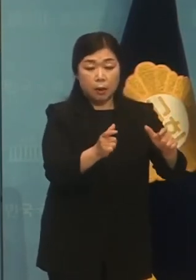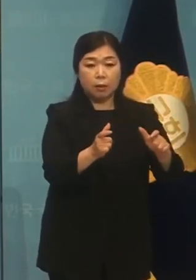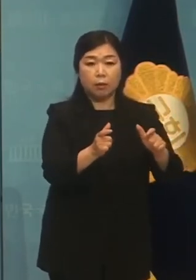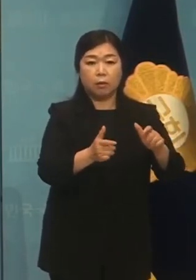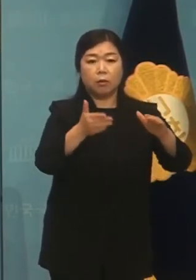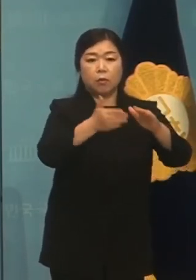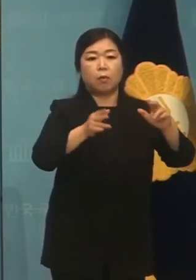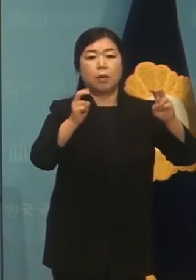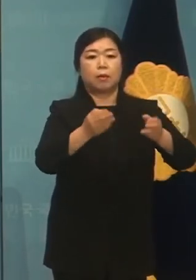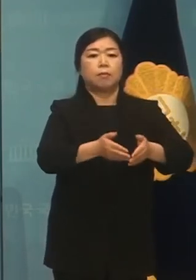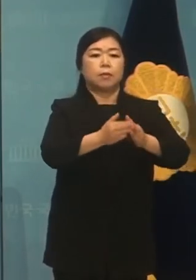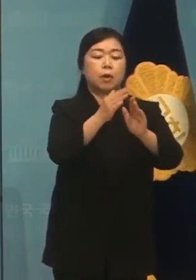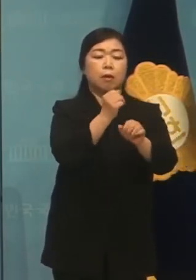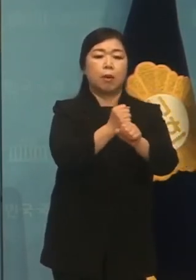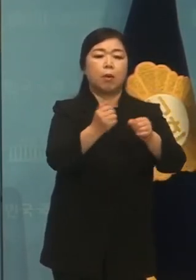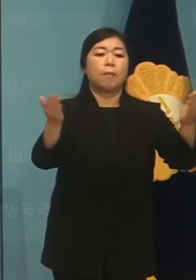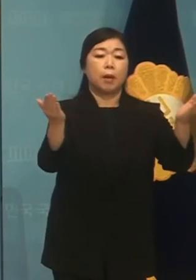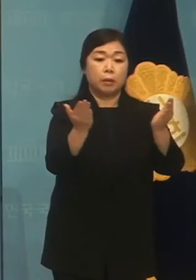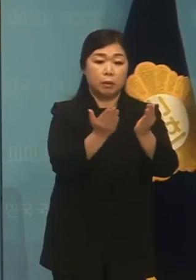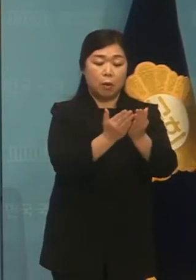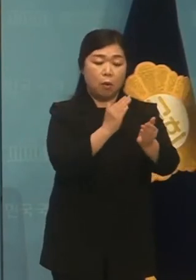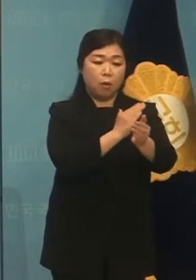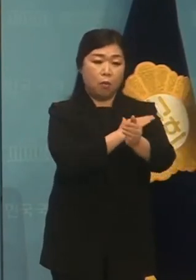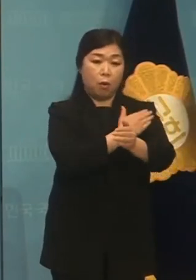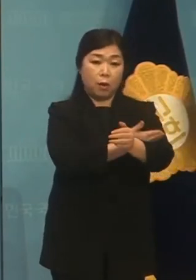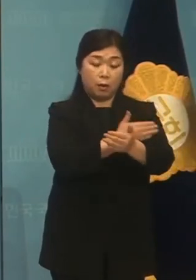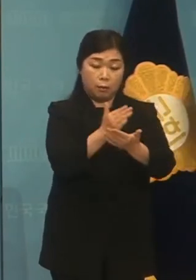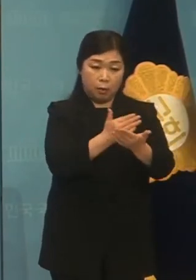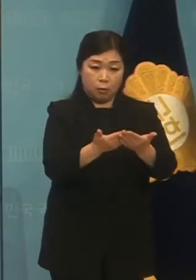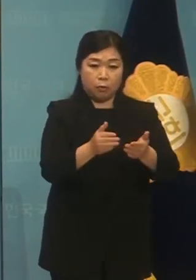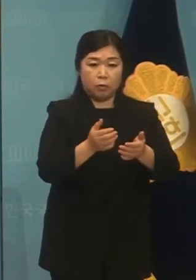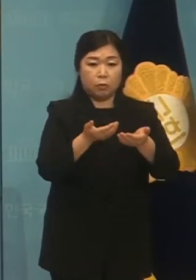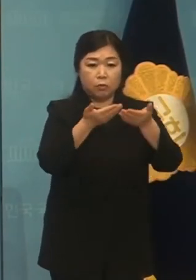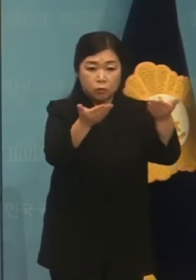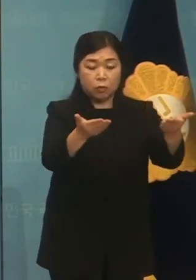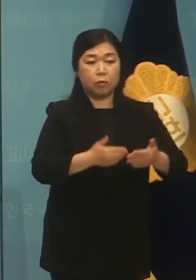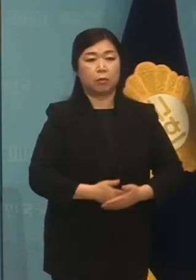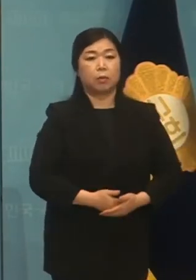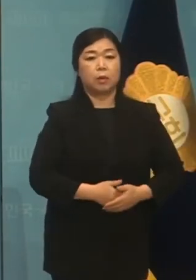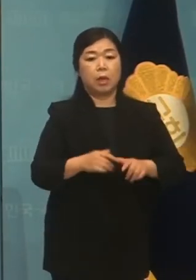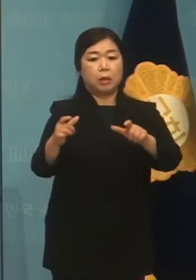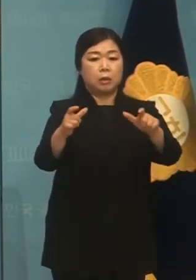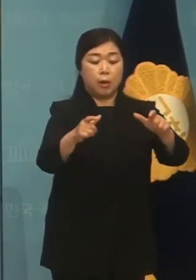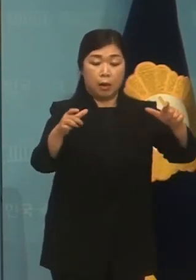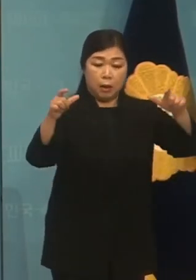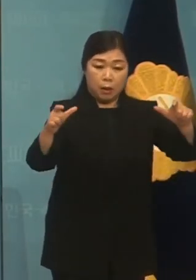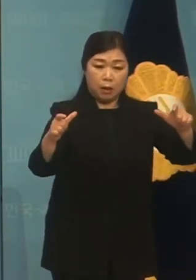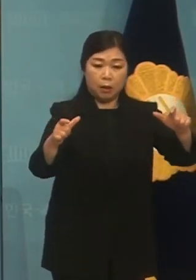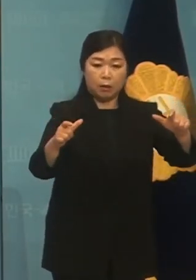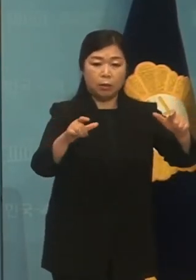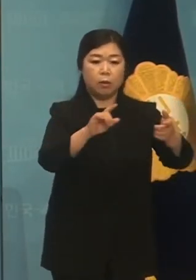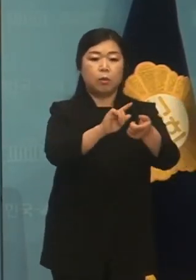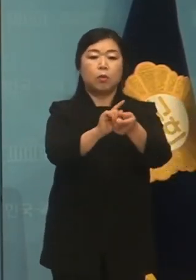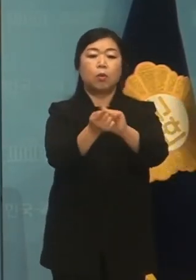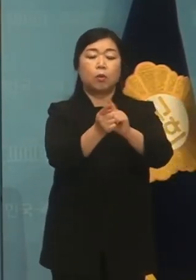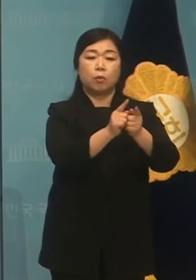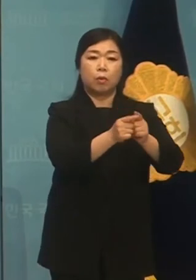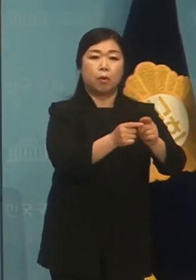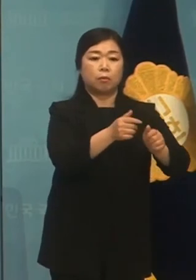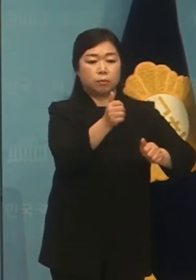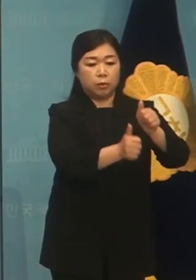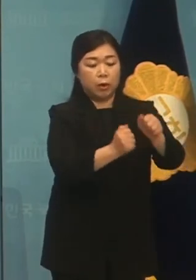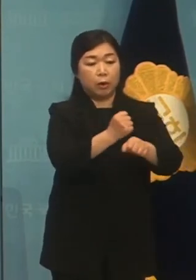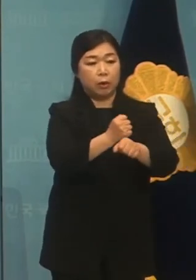공사를 제대로 설립을 하고 이 권한을 나누고 그리고 지방 공사들끼리 서로 경쟁을